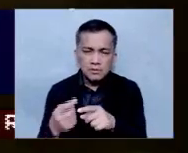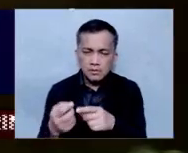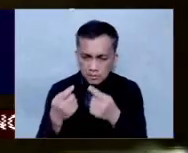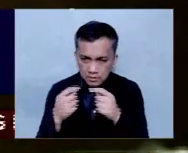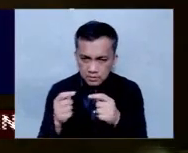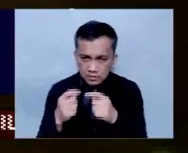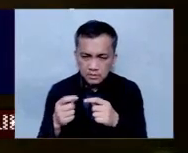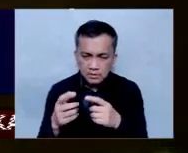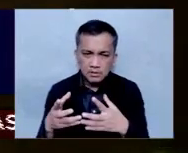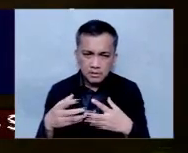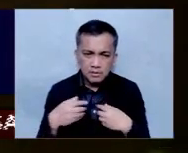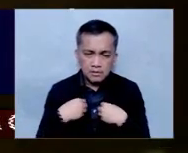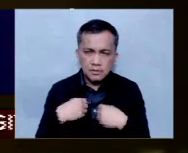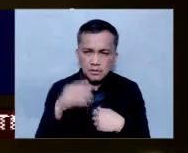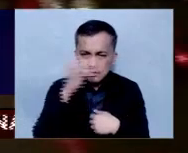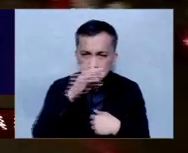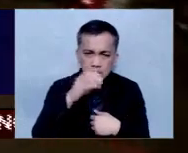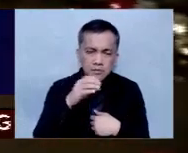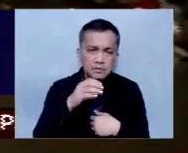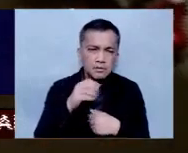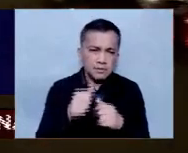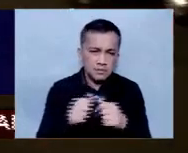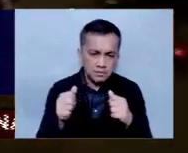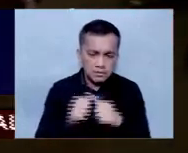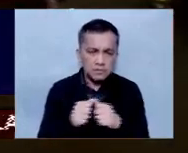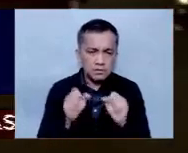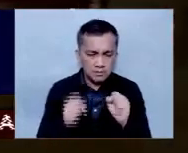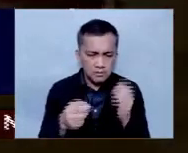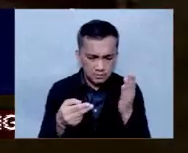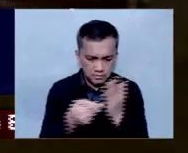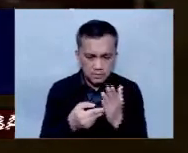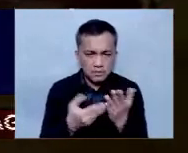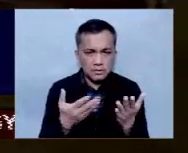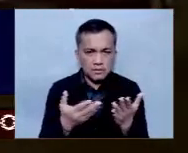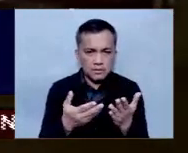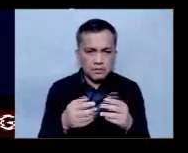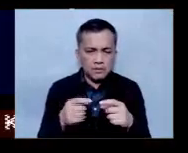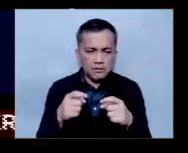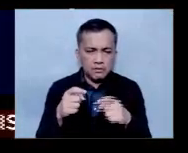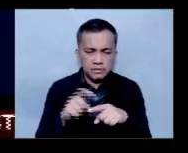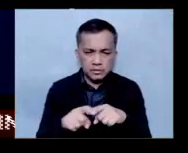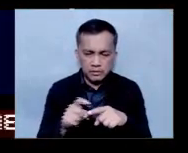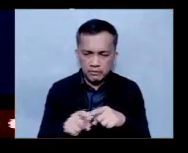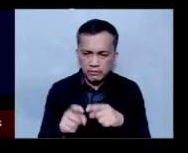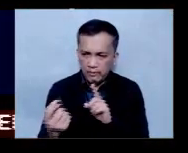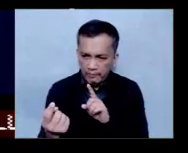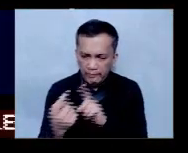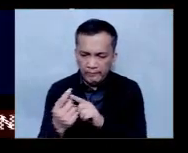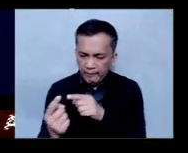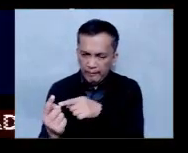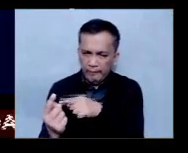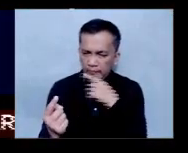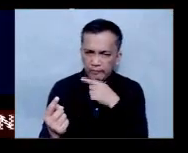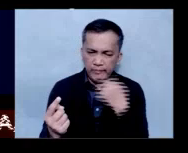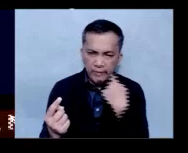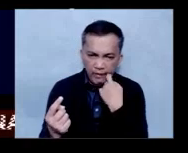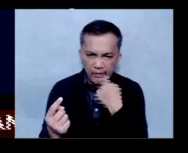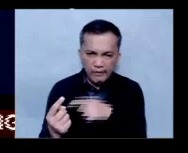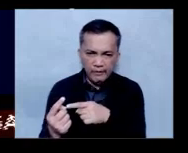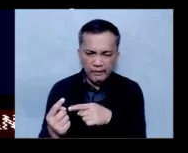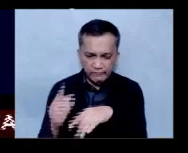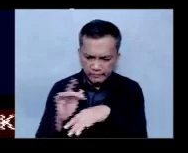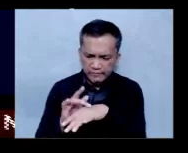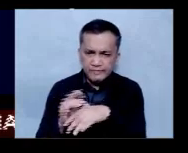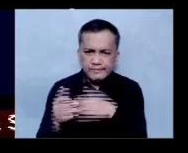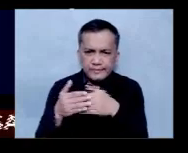nga ng area kung saan makapag-charge dahil walang kuryente. So may nakasalubong din tayo kanina, halos hubot-hubad na sa